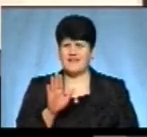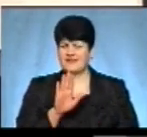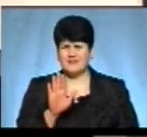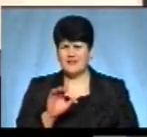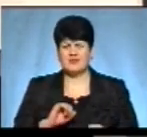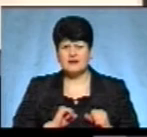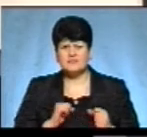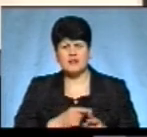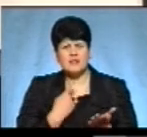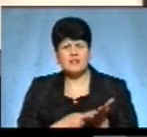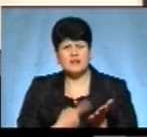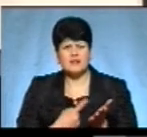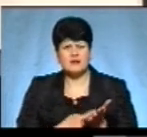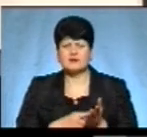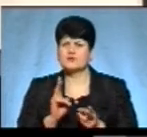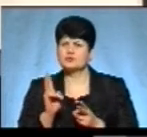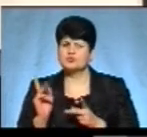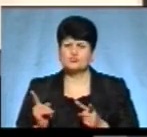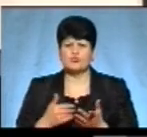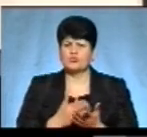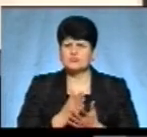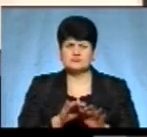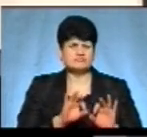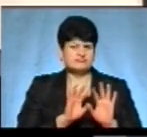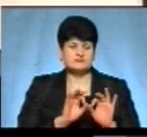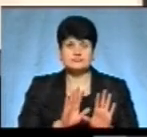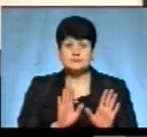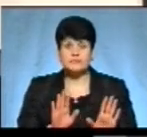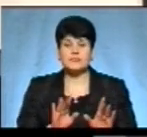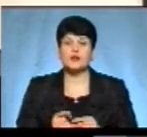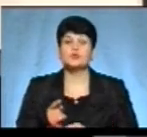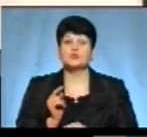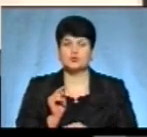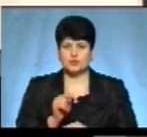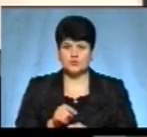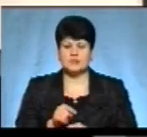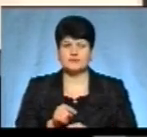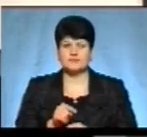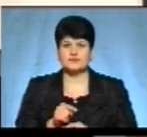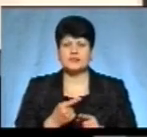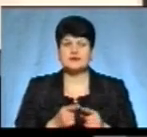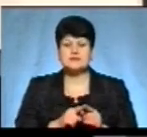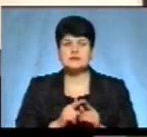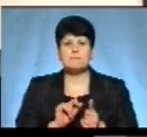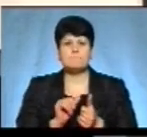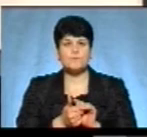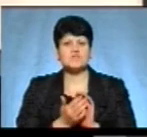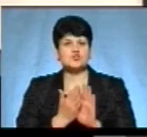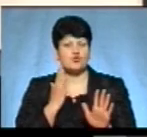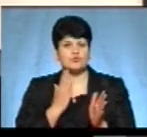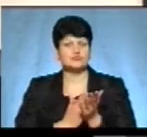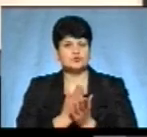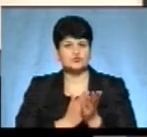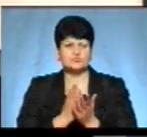намагання комусь щось доказати або якісь політичні лозунги реалізувати, то ці почергові богослужіння